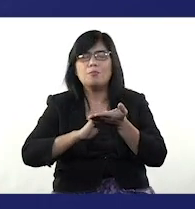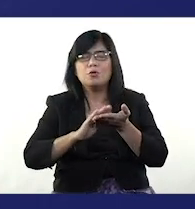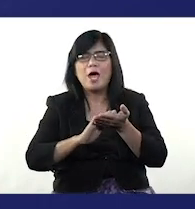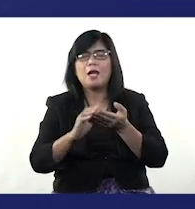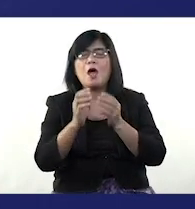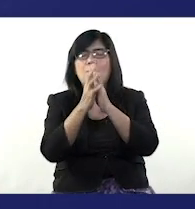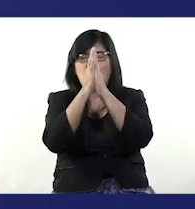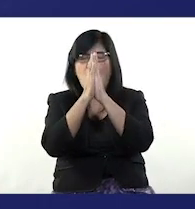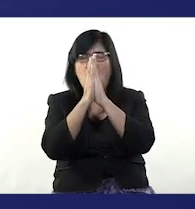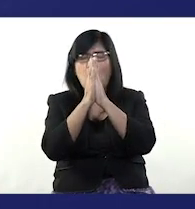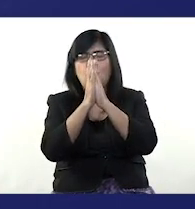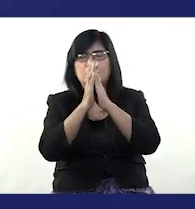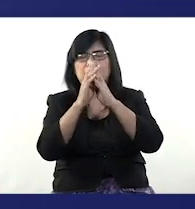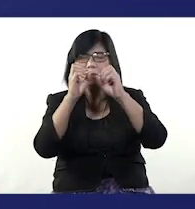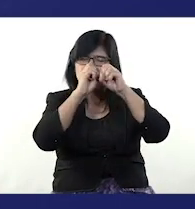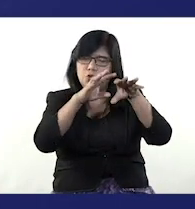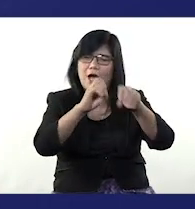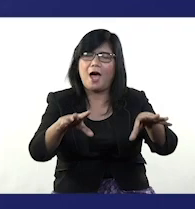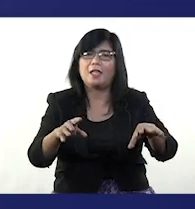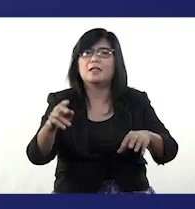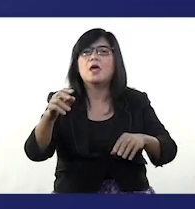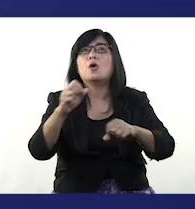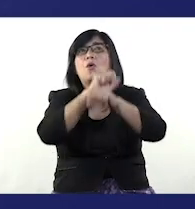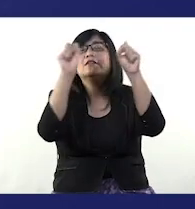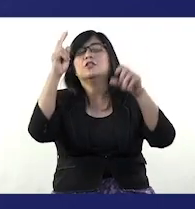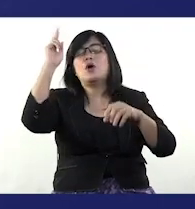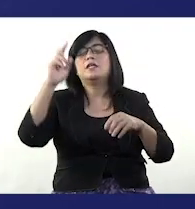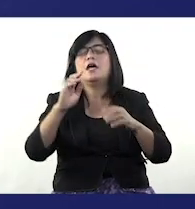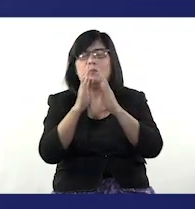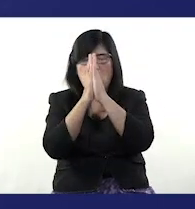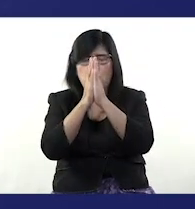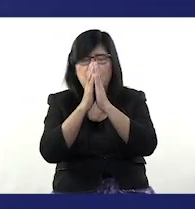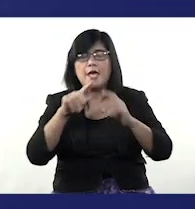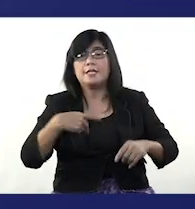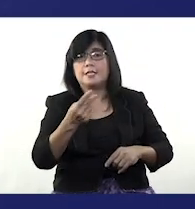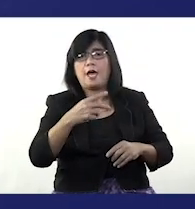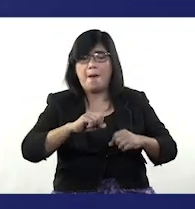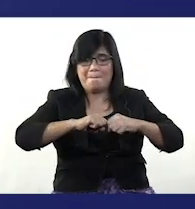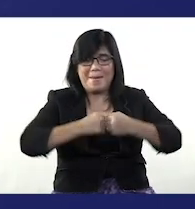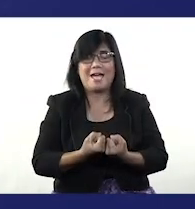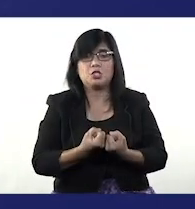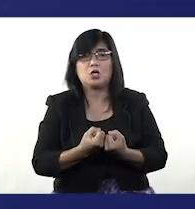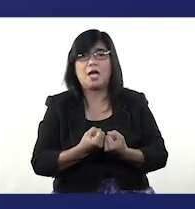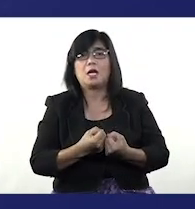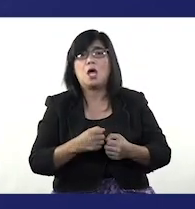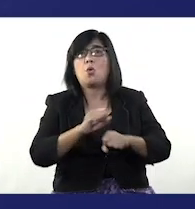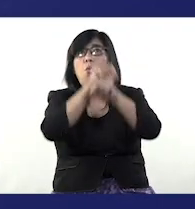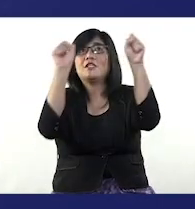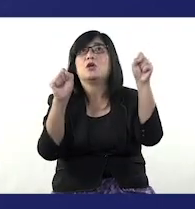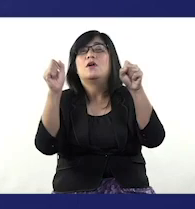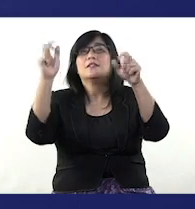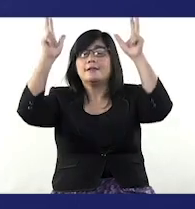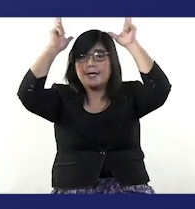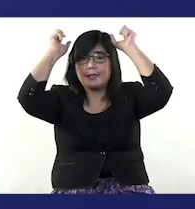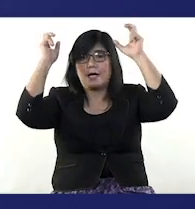serta memohon untuk kita menghancurkan kuasa setan-setan jelasnya kita memohon pengampunan Tuhan Hai